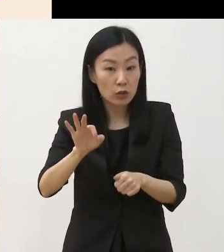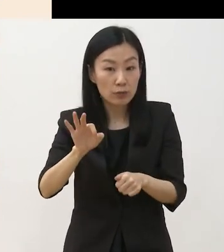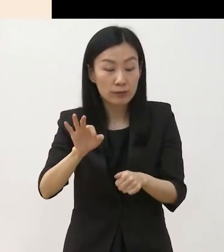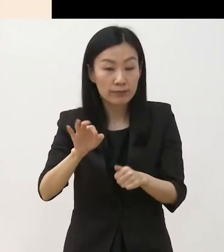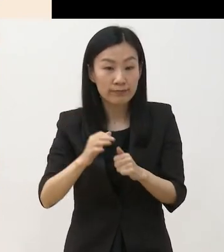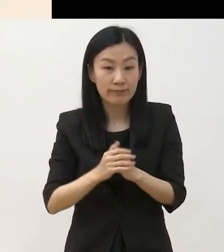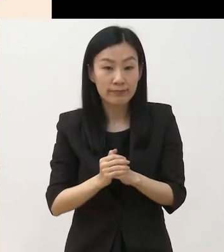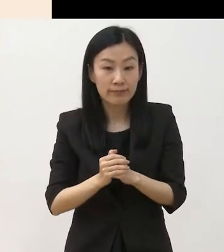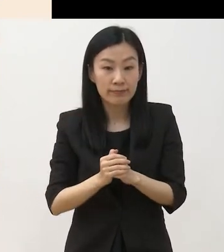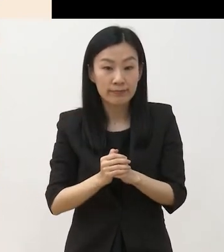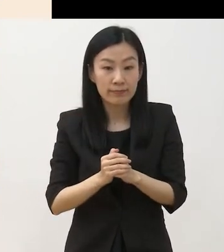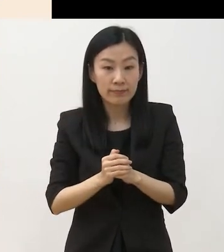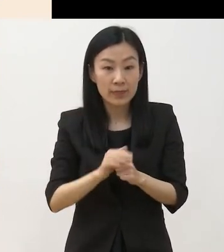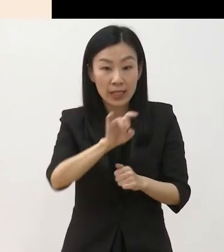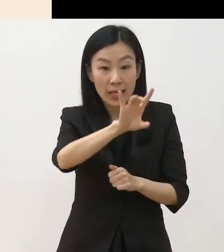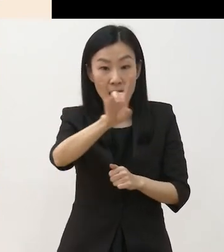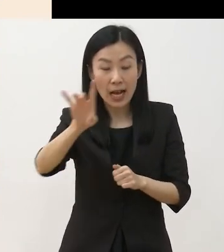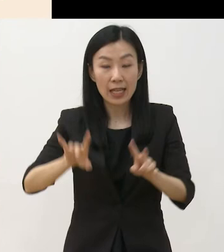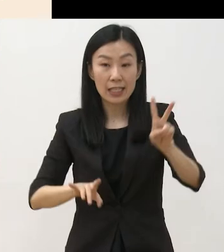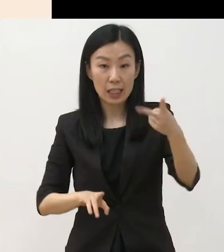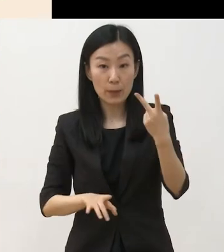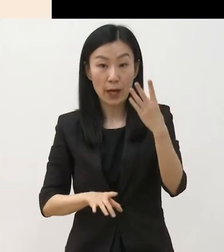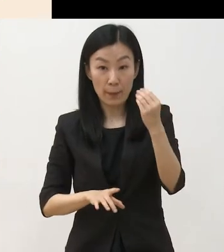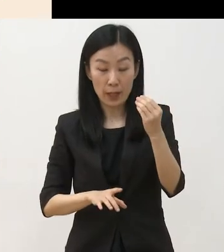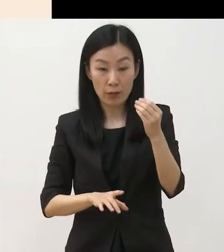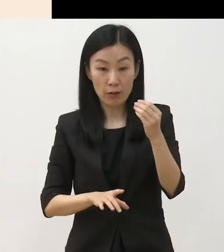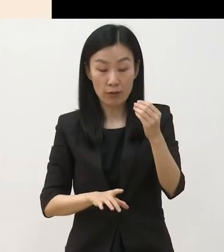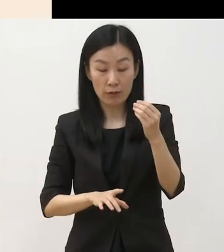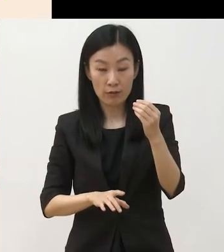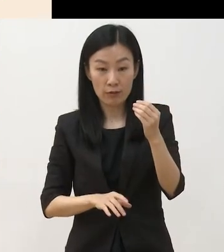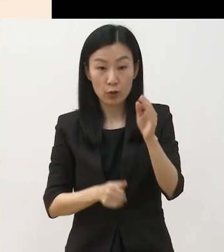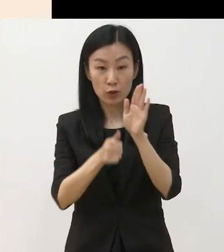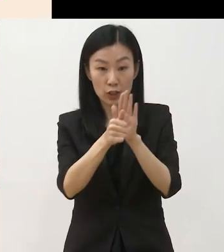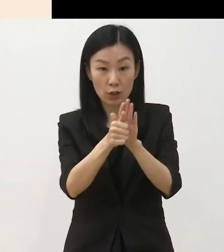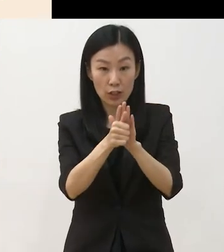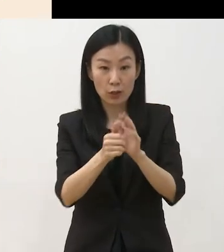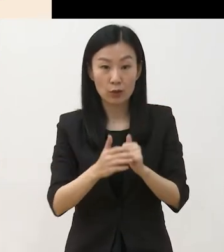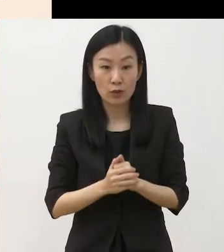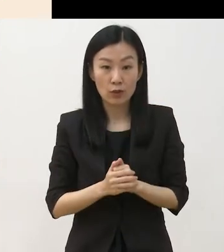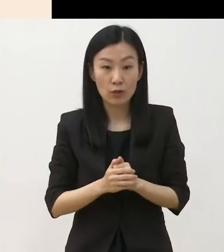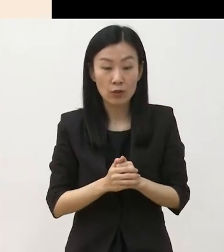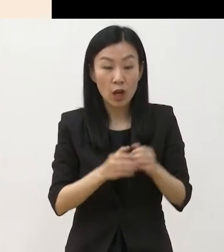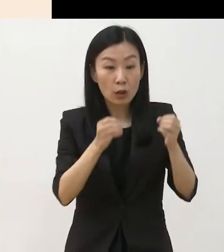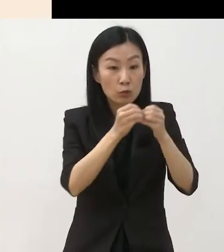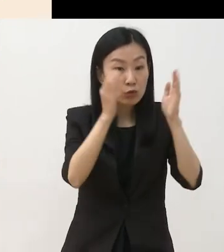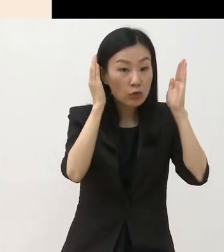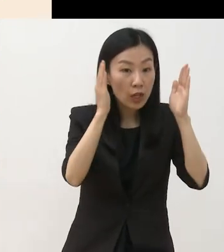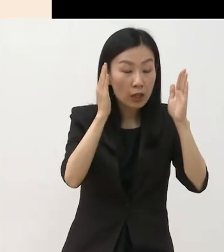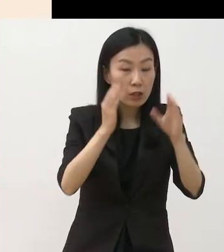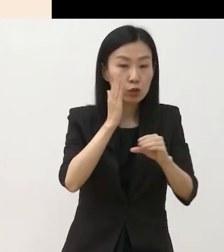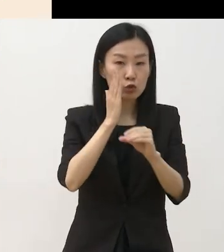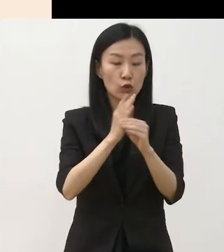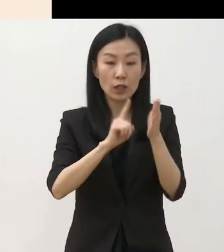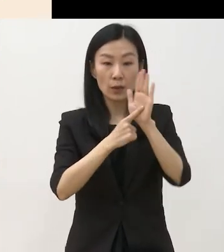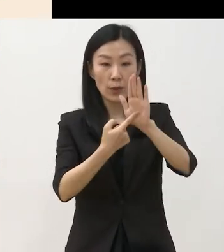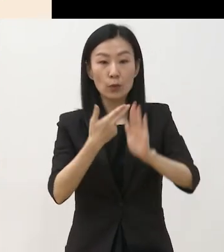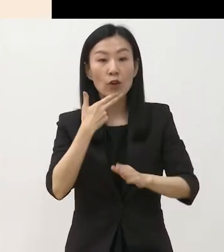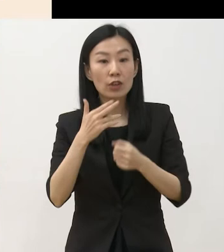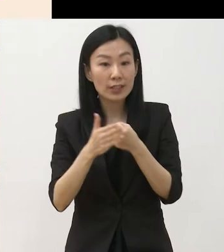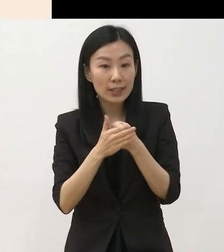공이 200만 원씩 지원될 예정이고요. 문학 분야는 중간 발표가 없기